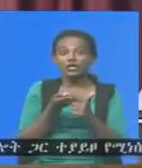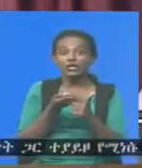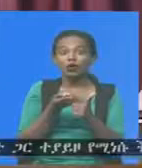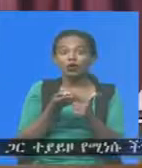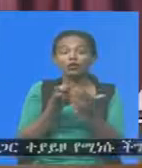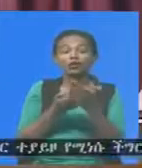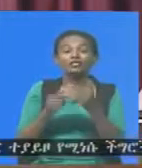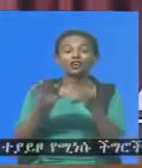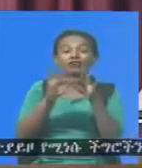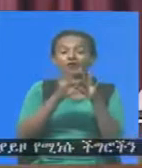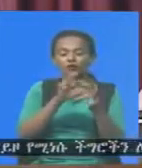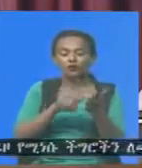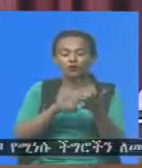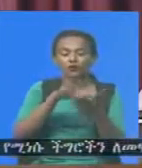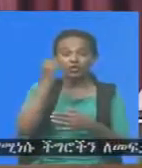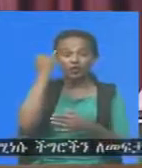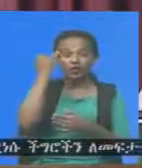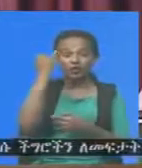ጋር ተያይዞ የሚነሳው ሐሳብ